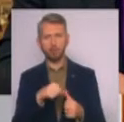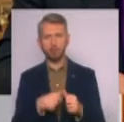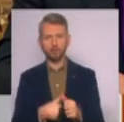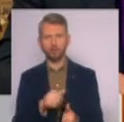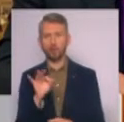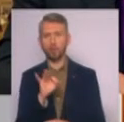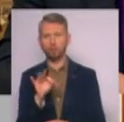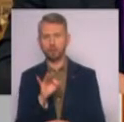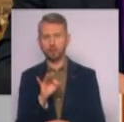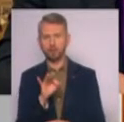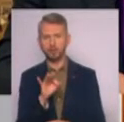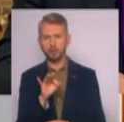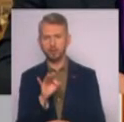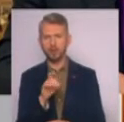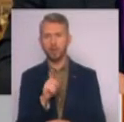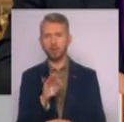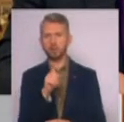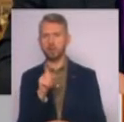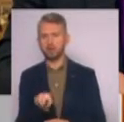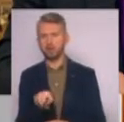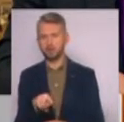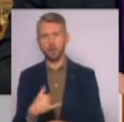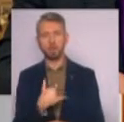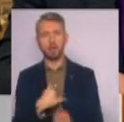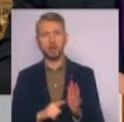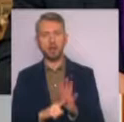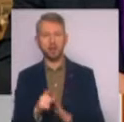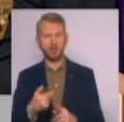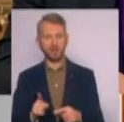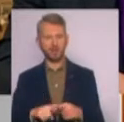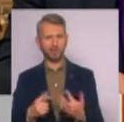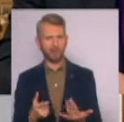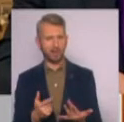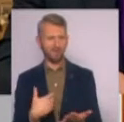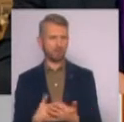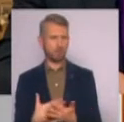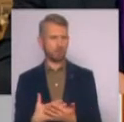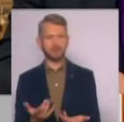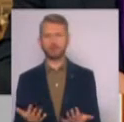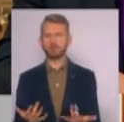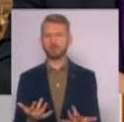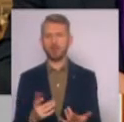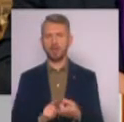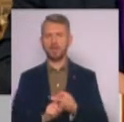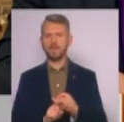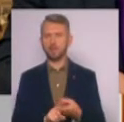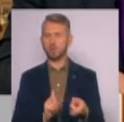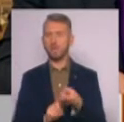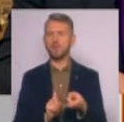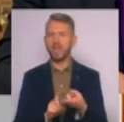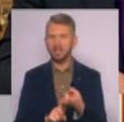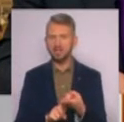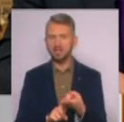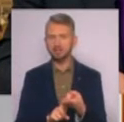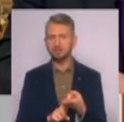обструктивний холост, пишуть. У мене починається от це, вроді би, як вірусна інфекція,